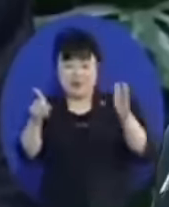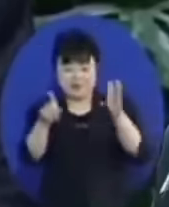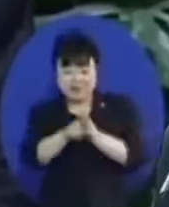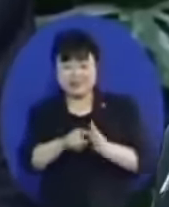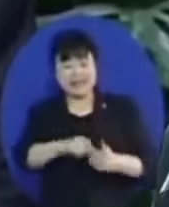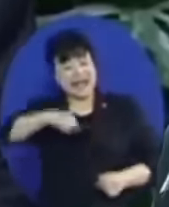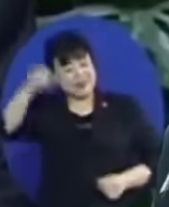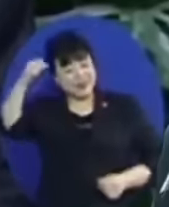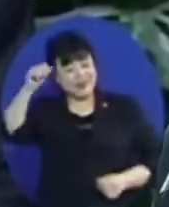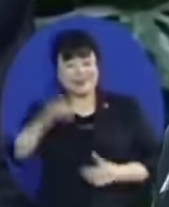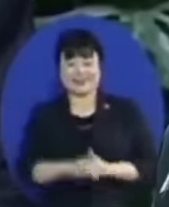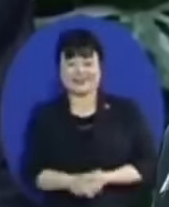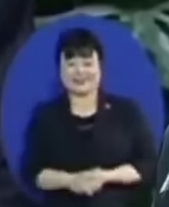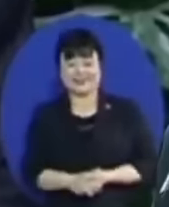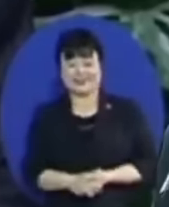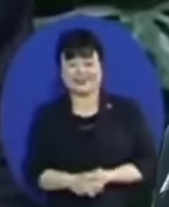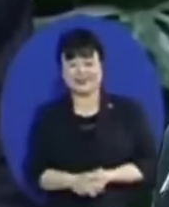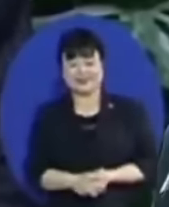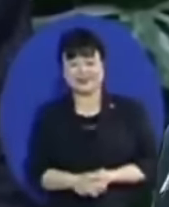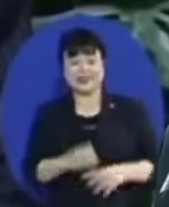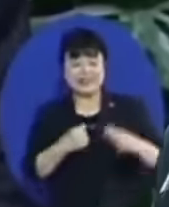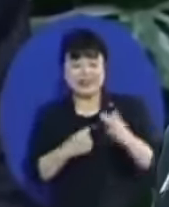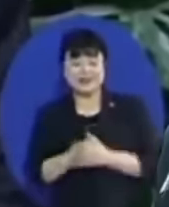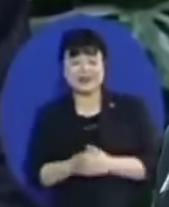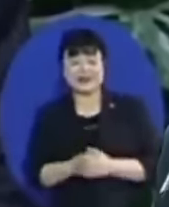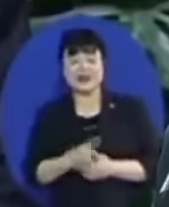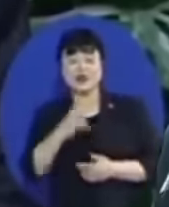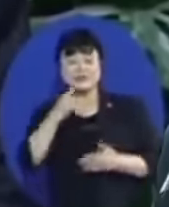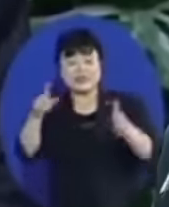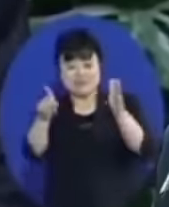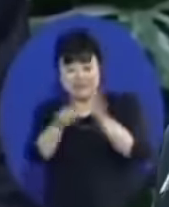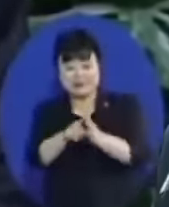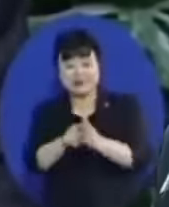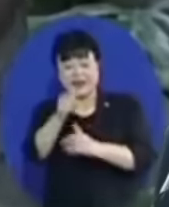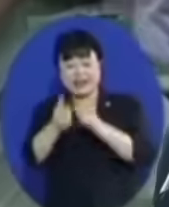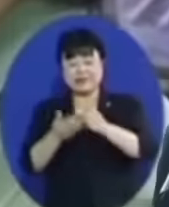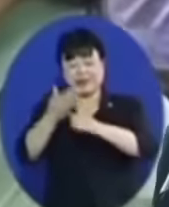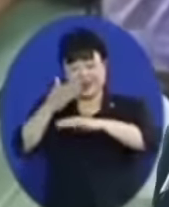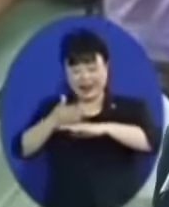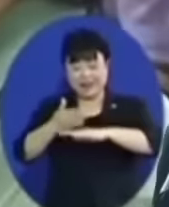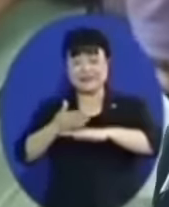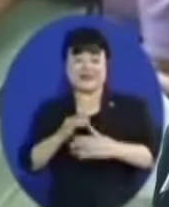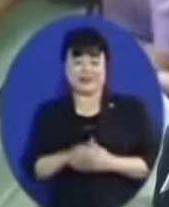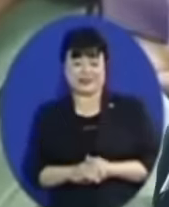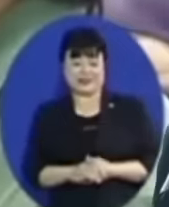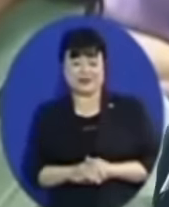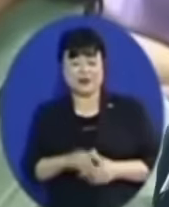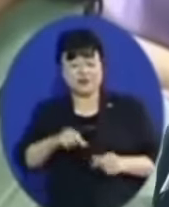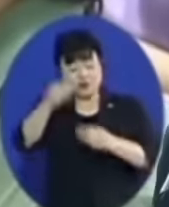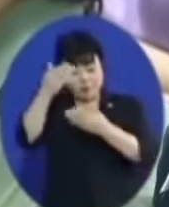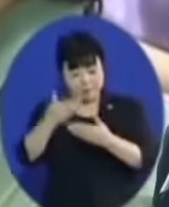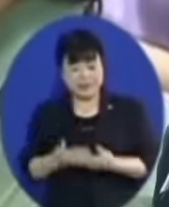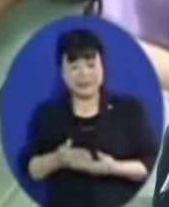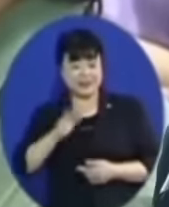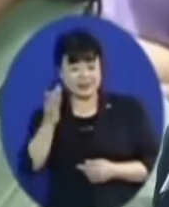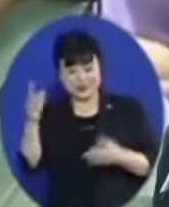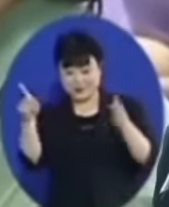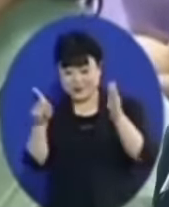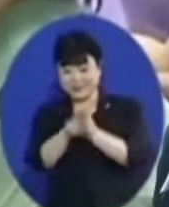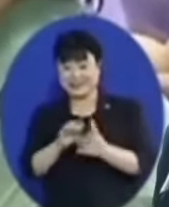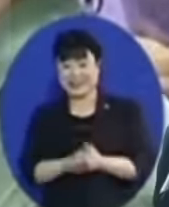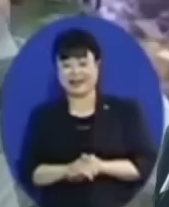너는 합격이다. 그러므로 우리는 오직 믿음으로 하나님께 감사하면서 구원을 단번에 받을 수 있는